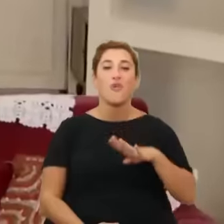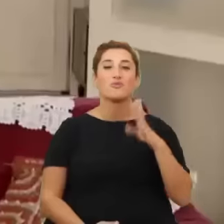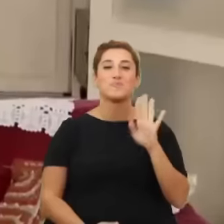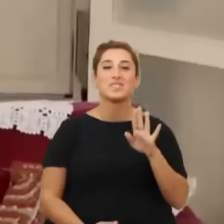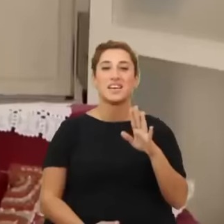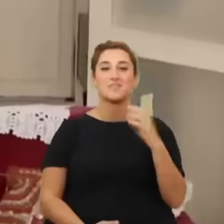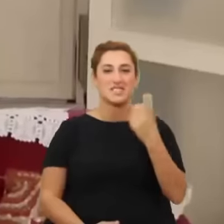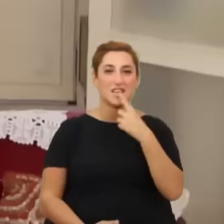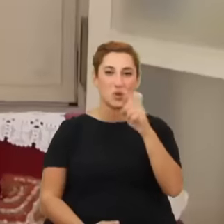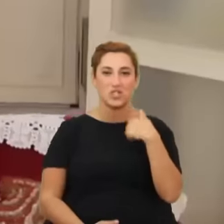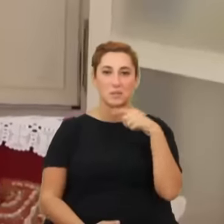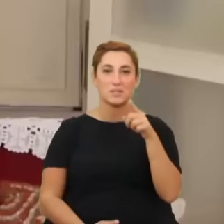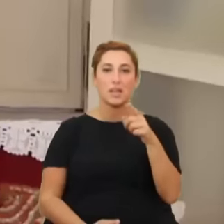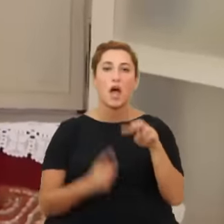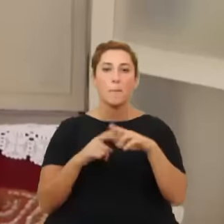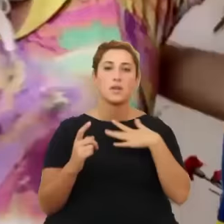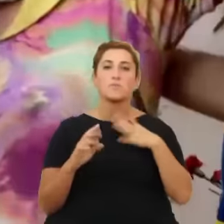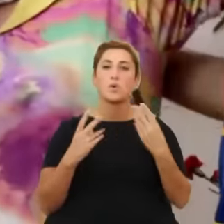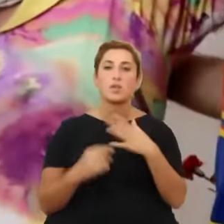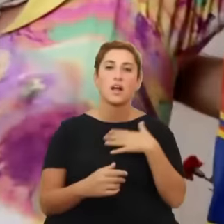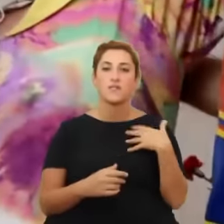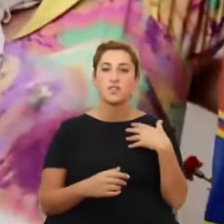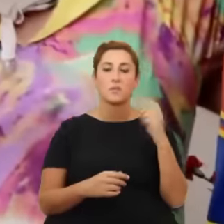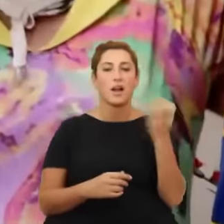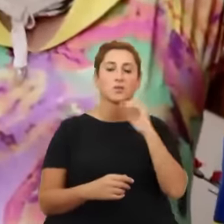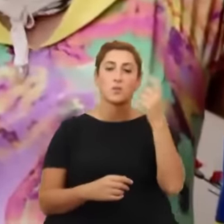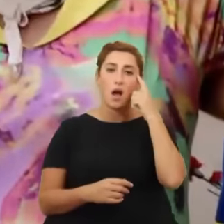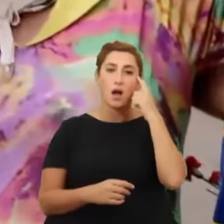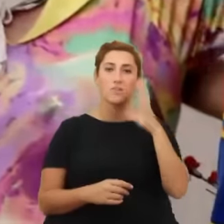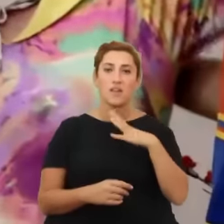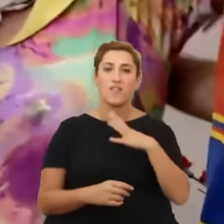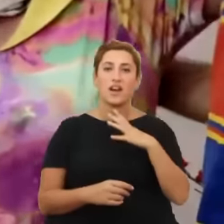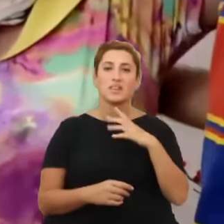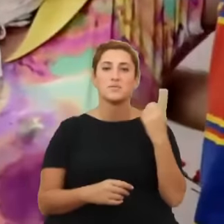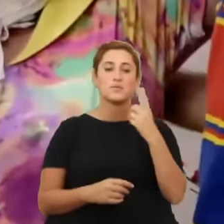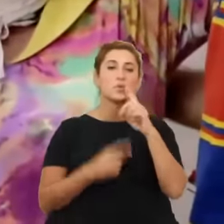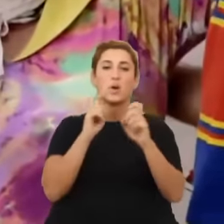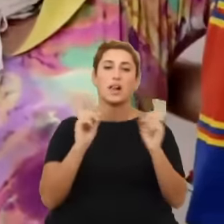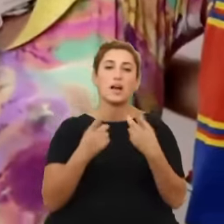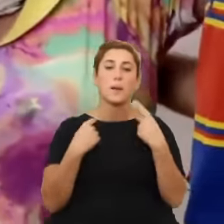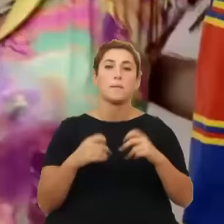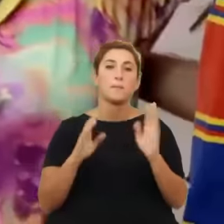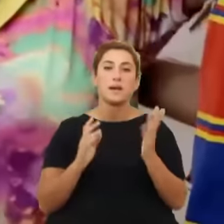hemşerim. Bir şey soracağım ben sana Ahmetciğim ya. Nedir anneciğim? Bak kaç gündür aklımda da bir şey yapamıyorum. Soramıyorum.